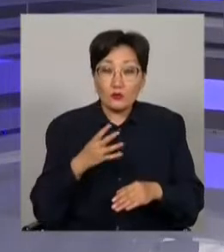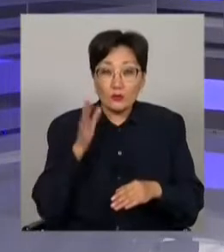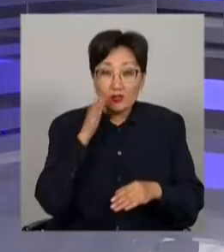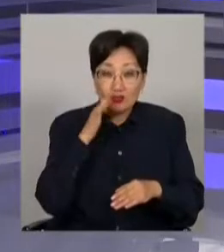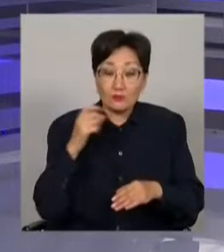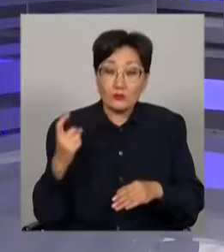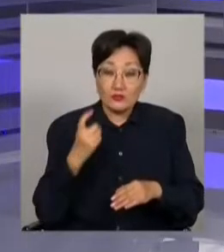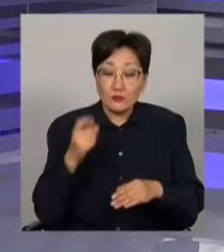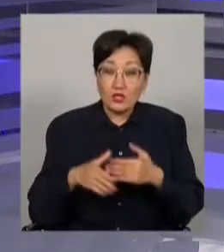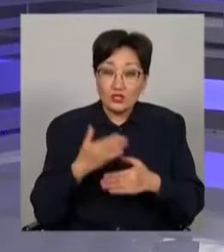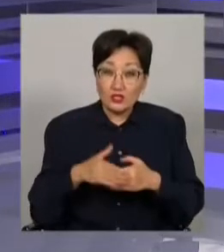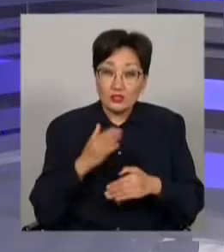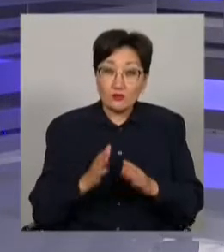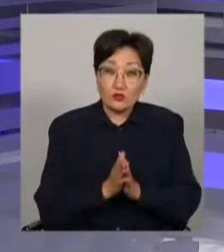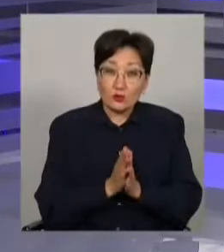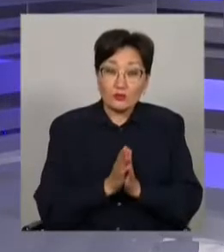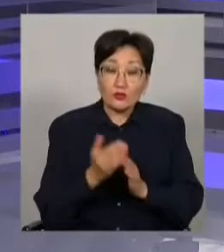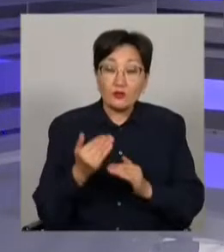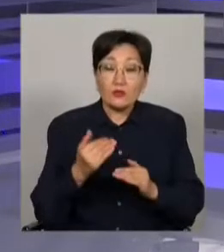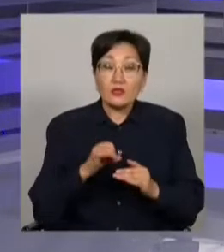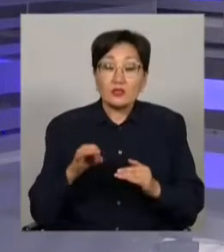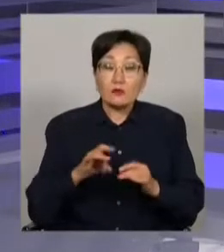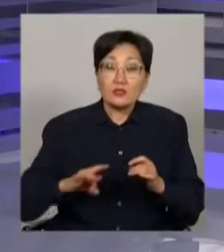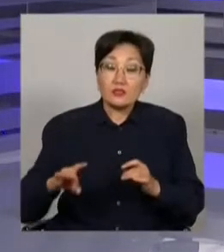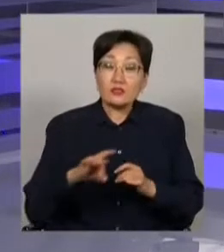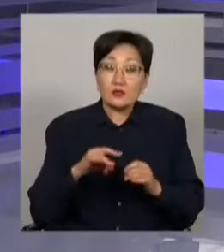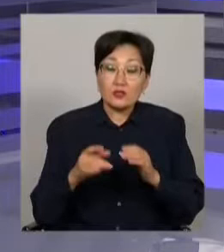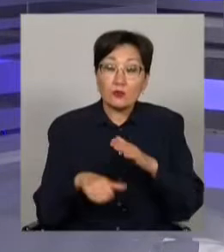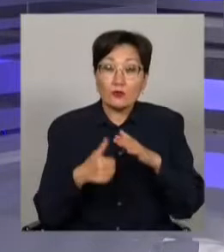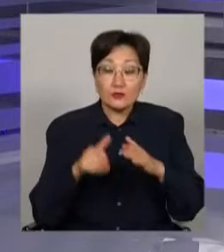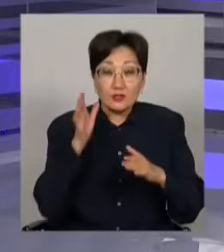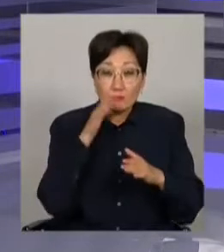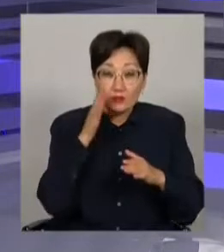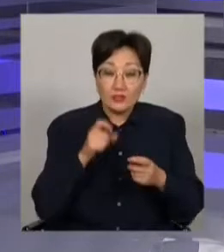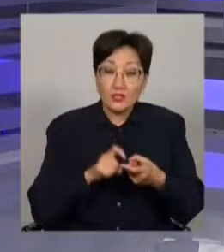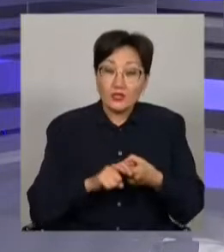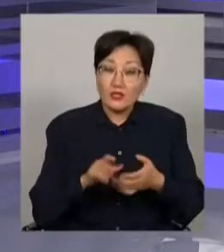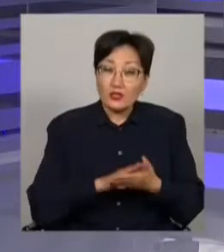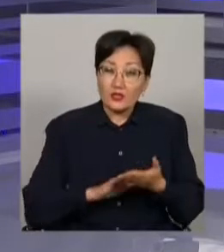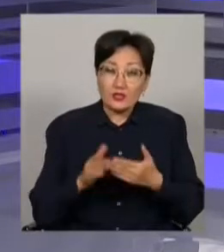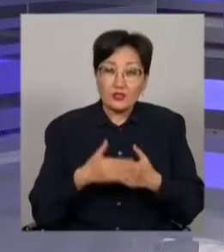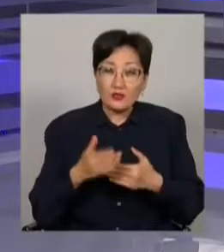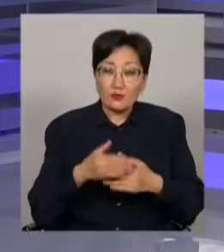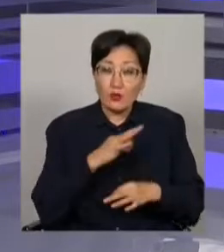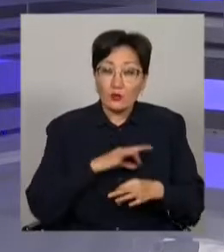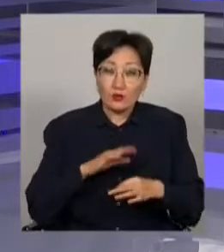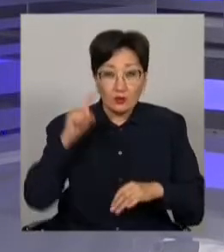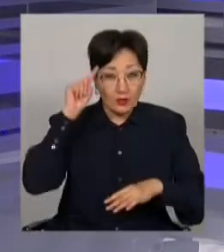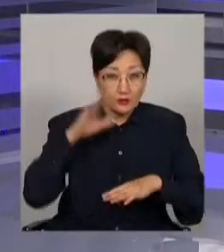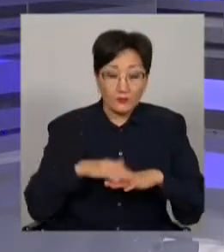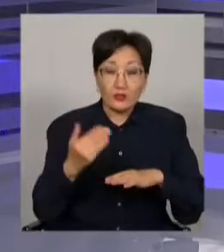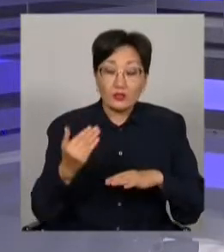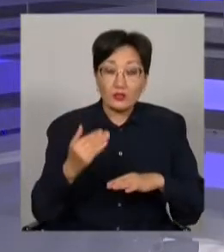мақұлықтың иесін жазалауды сұрап отыр. Ол сондай-ақ аудандағы қаңғыбас иттерге қатысты еш шара қолданбаған әкімдік өкілдеріне